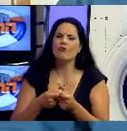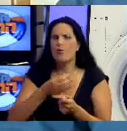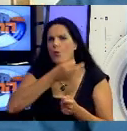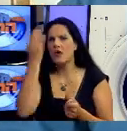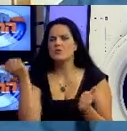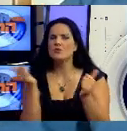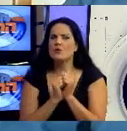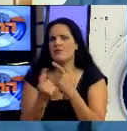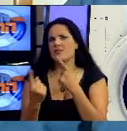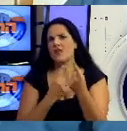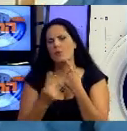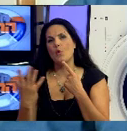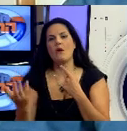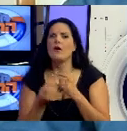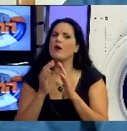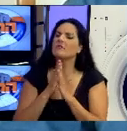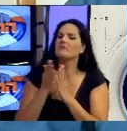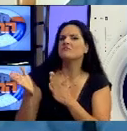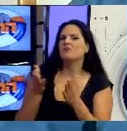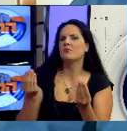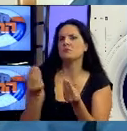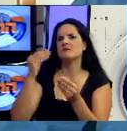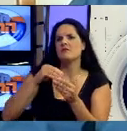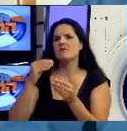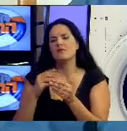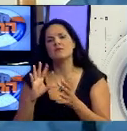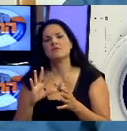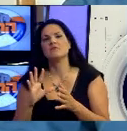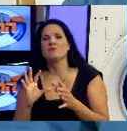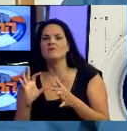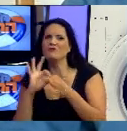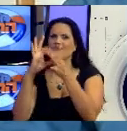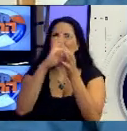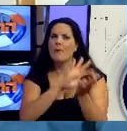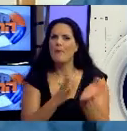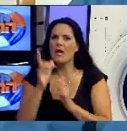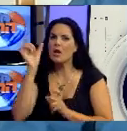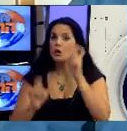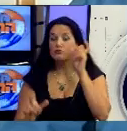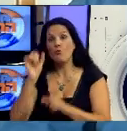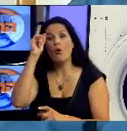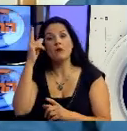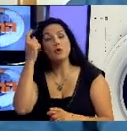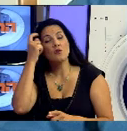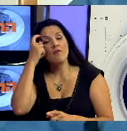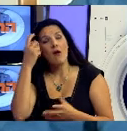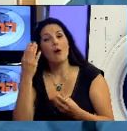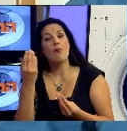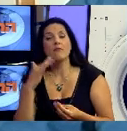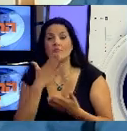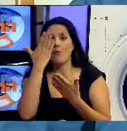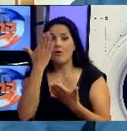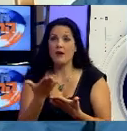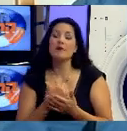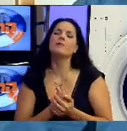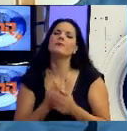לוקחת פנים נוספים של ממשקים בין אנשים, ובסופו של דבר מעוררת מחשבה רבה בקרב הקורא, ובעיקר